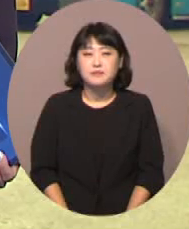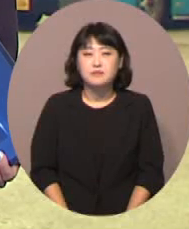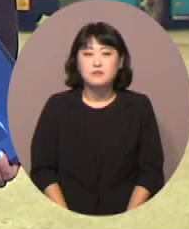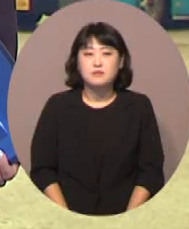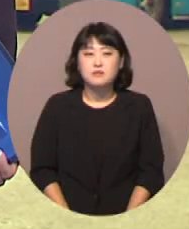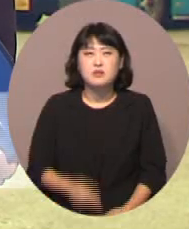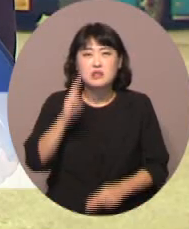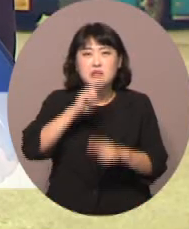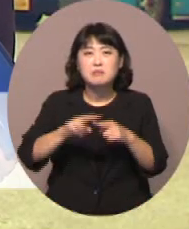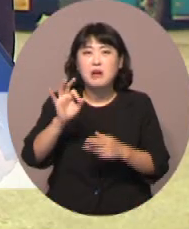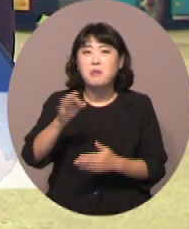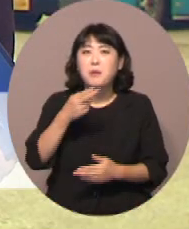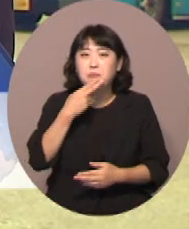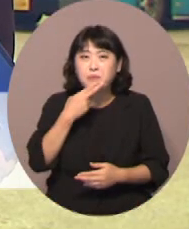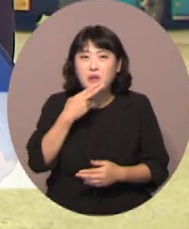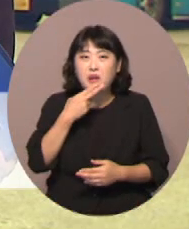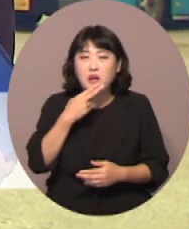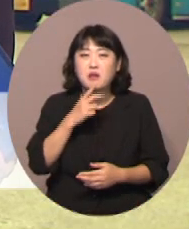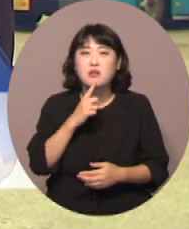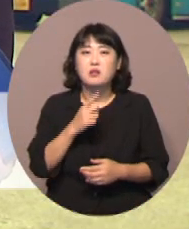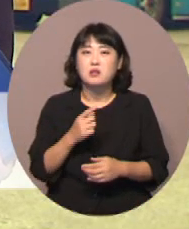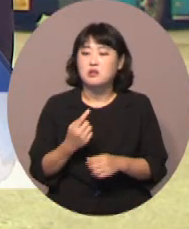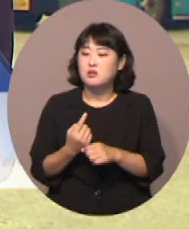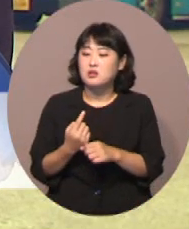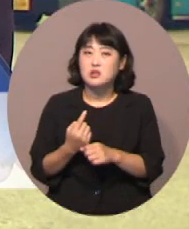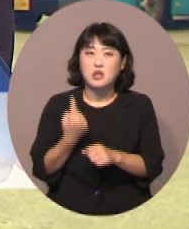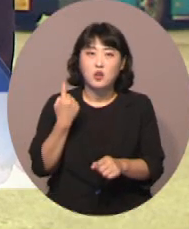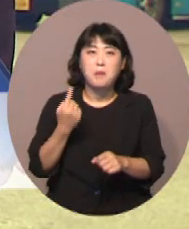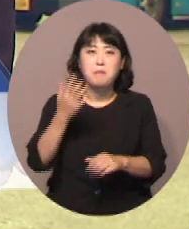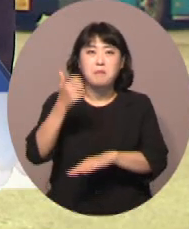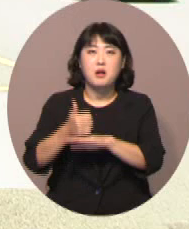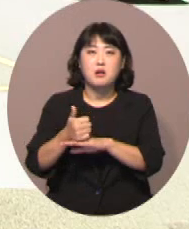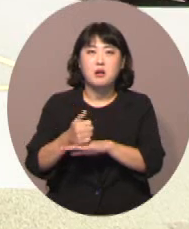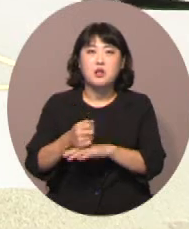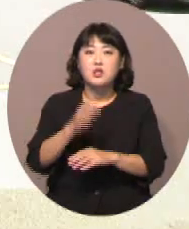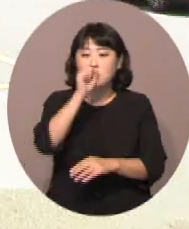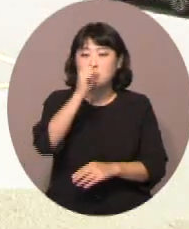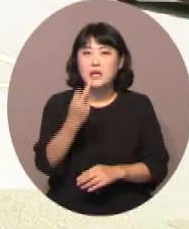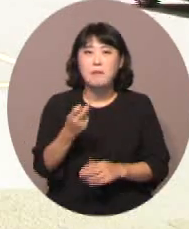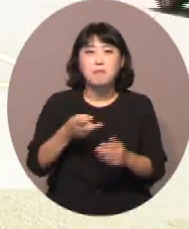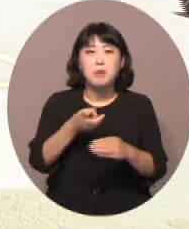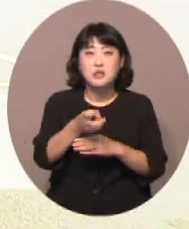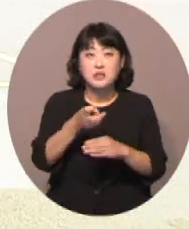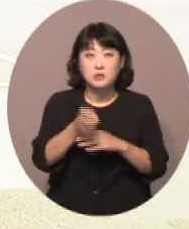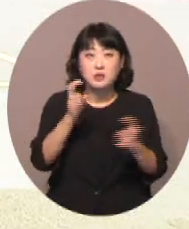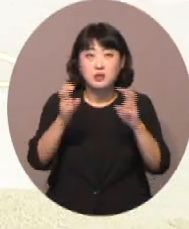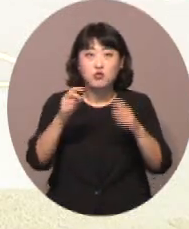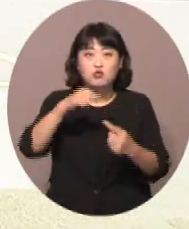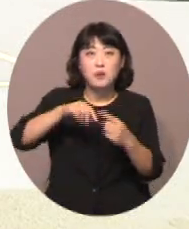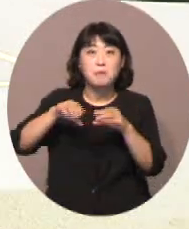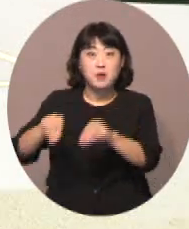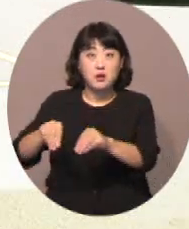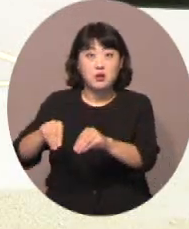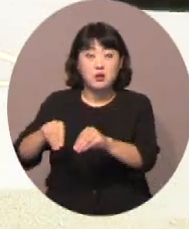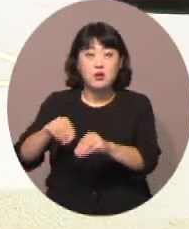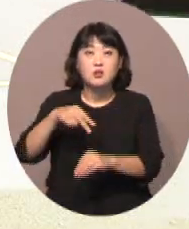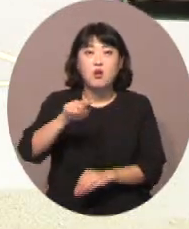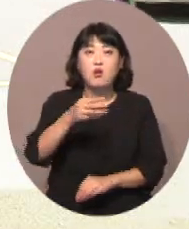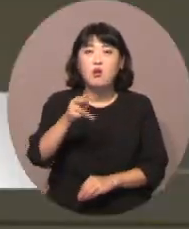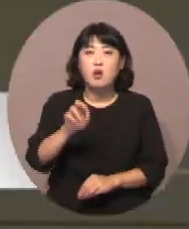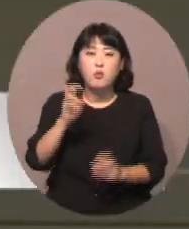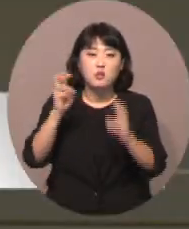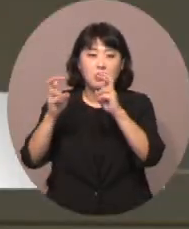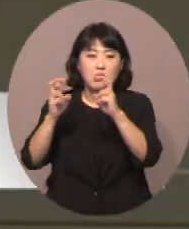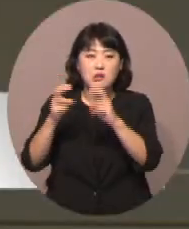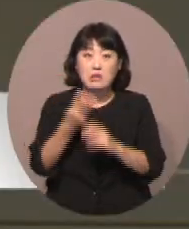기름값이 없다며 지난해 말 서산 유일의 시내버스 운행을 멈췄던 서령 버스가 시보조금 3억원 가량을